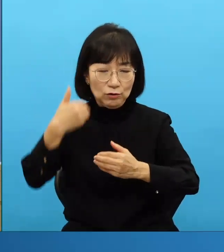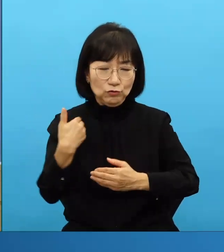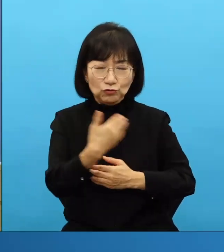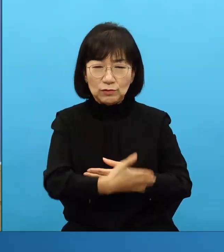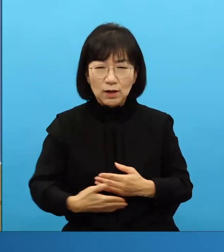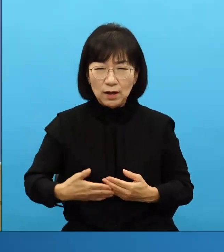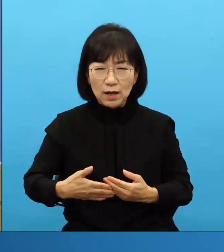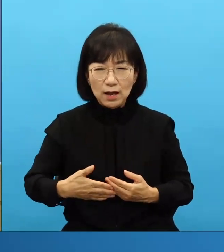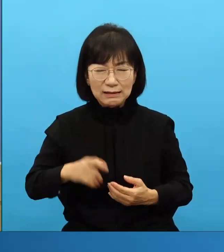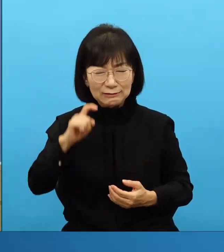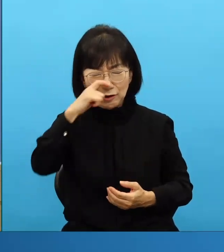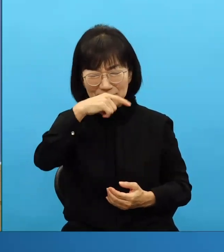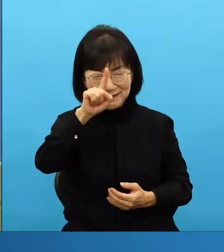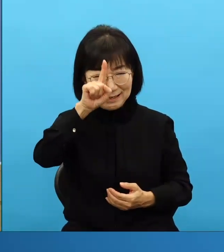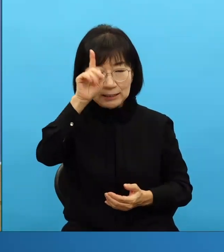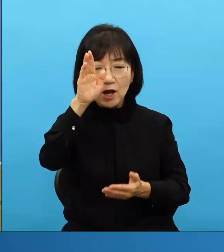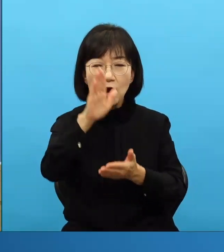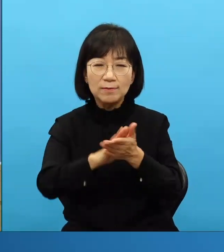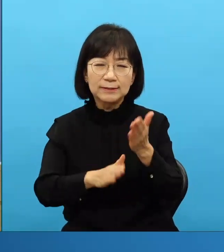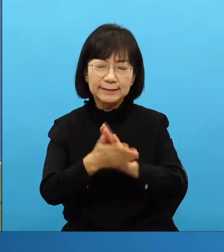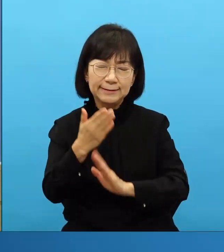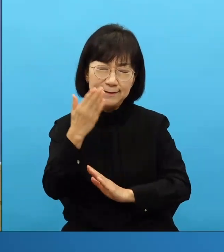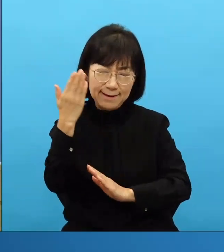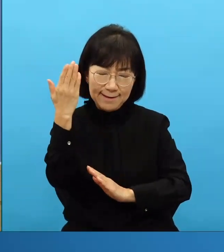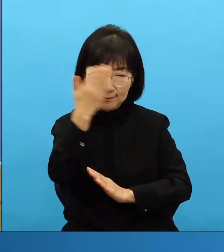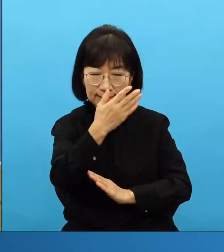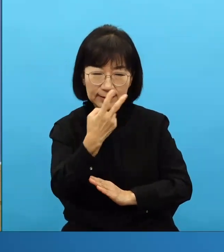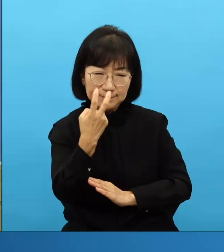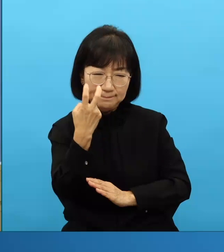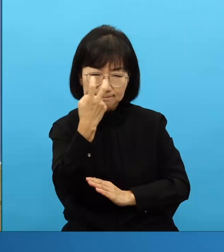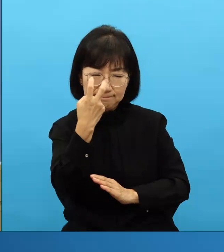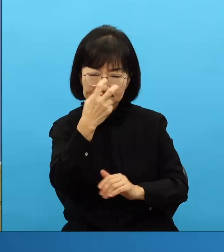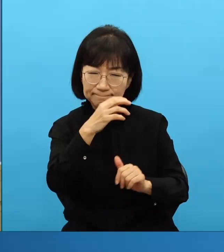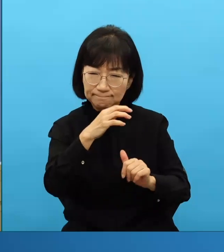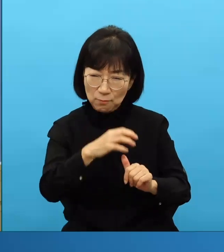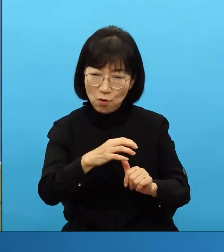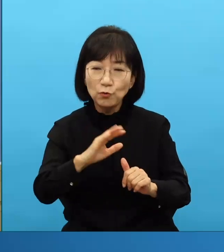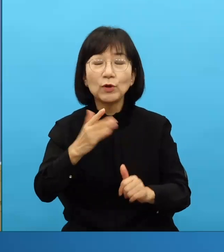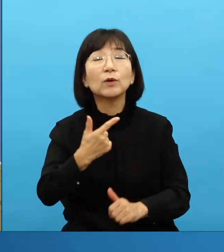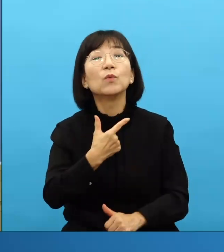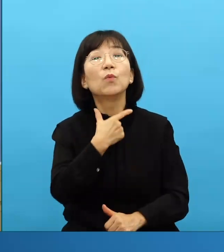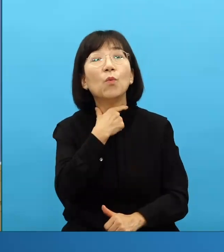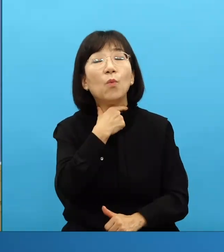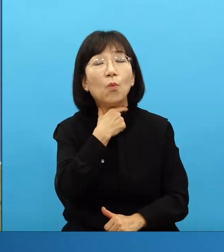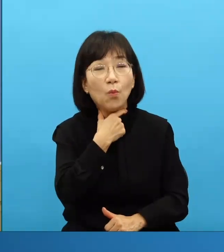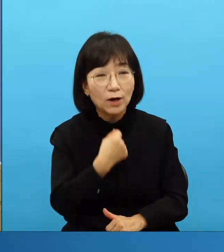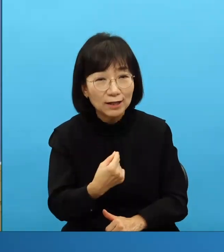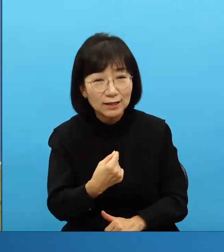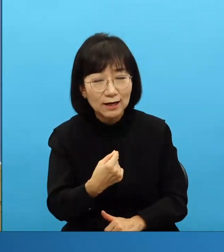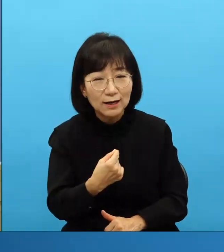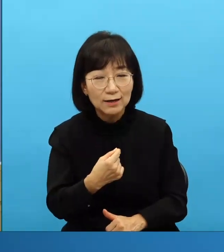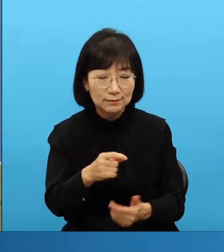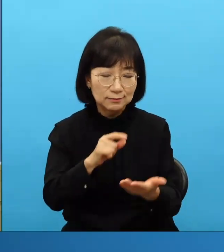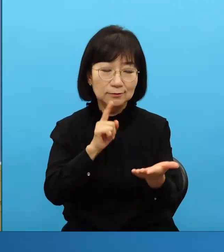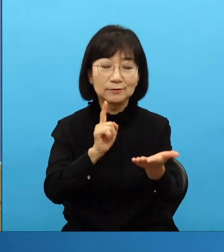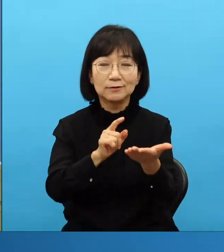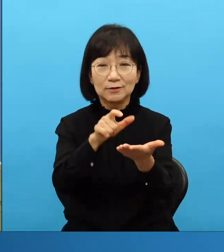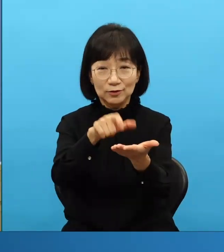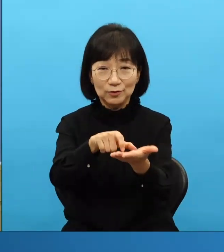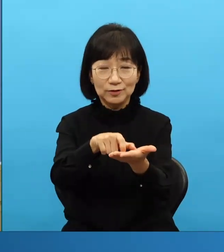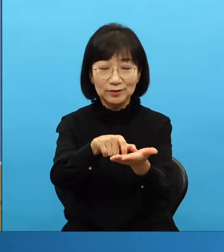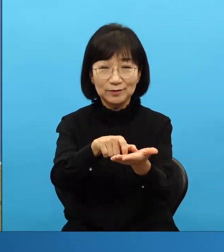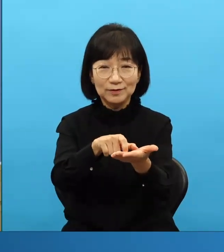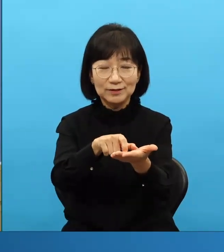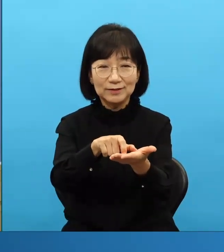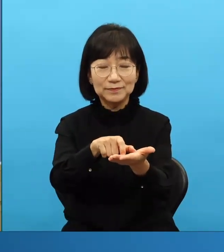보존되기를 원하신다고 말씀하고 계십니다. To us who are following the 7 journeys and the 7 partisans and the 7 guideposts, in verse 23 it says, May your